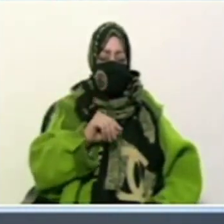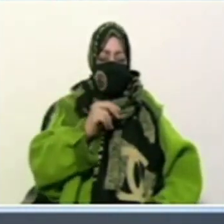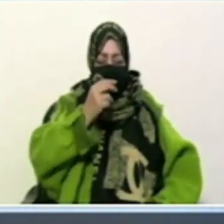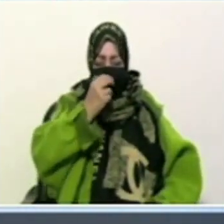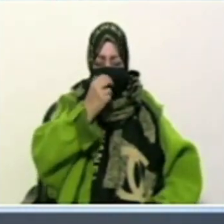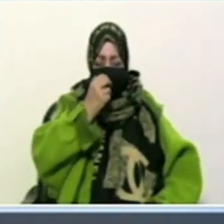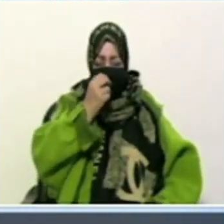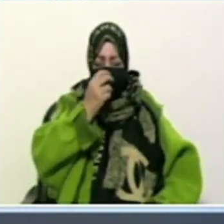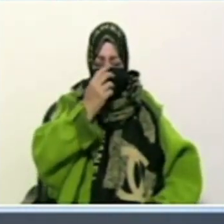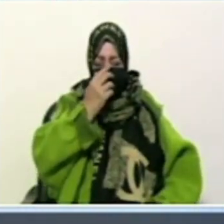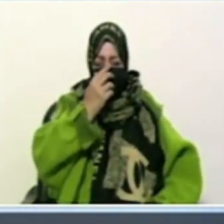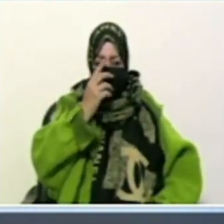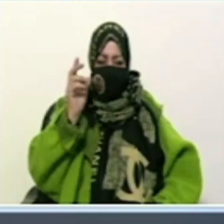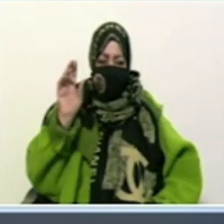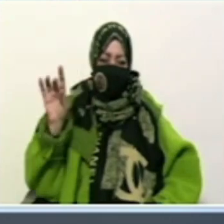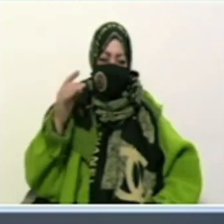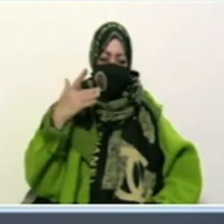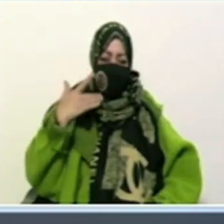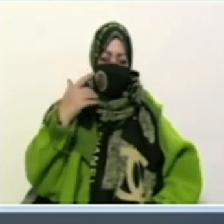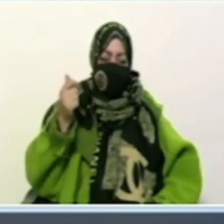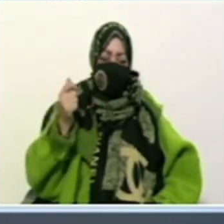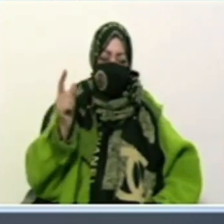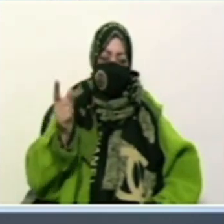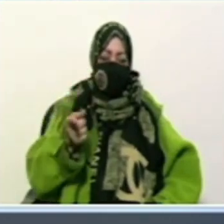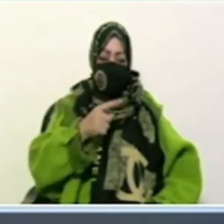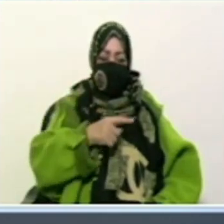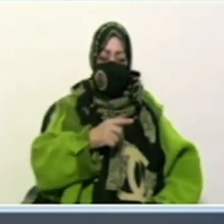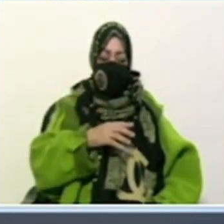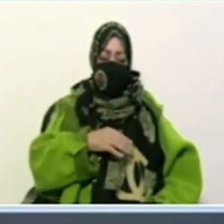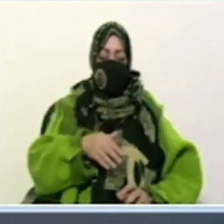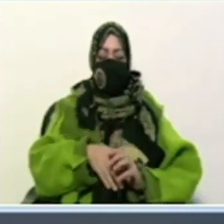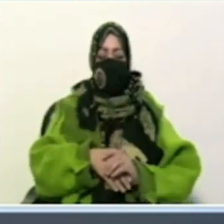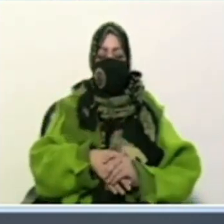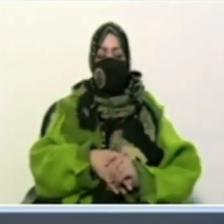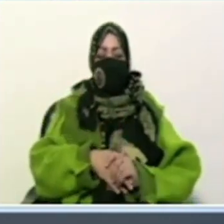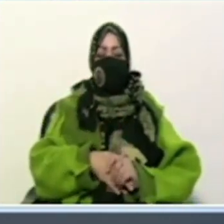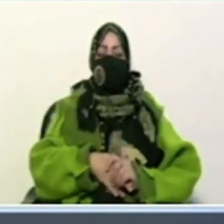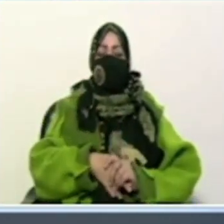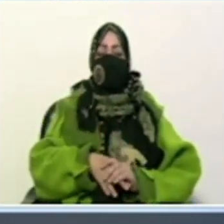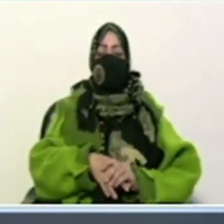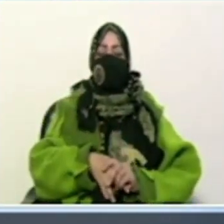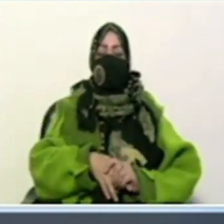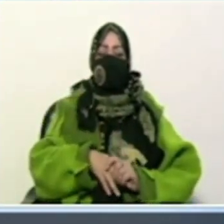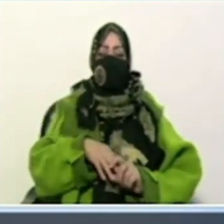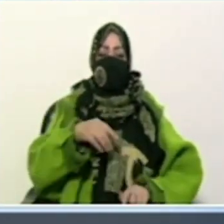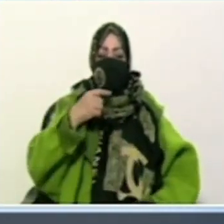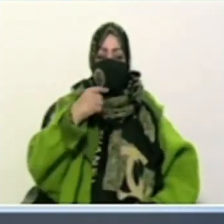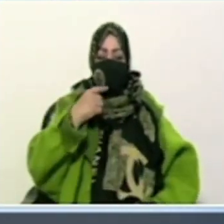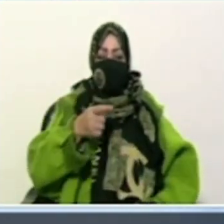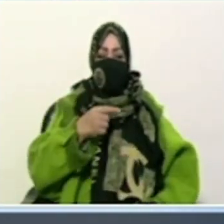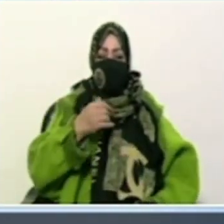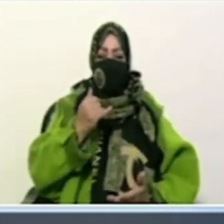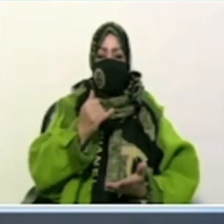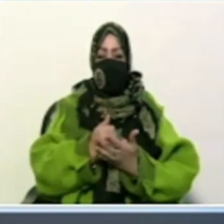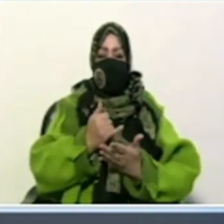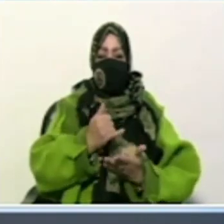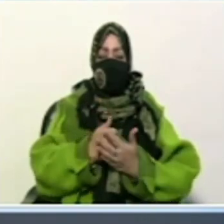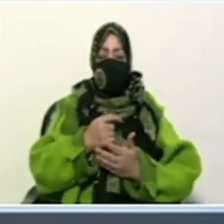فلا يعني يؤمر بها ولا يطالب بها لأنه غير قادر عليها. بعض الناس ربما